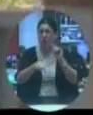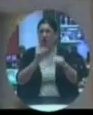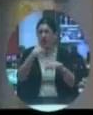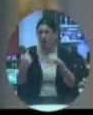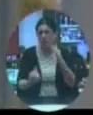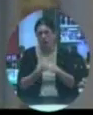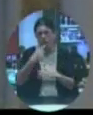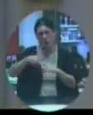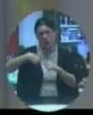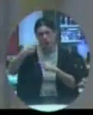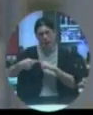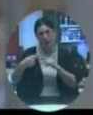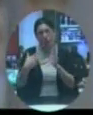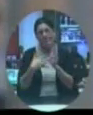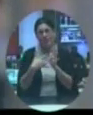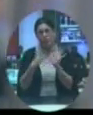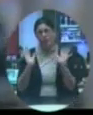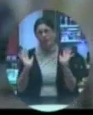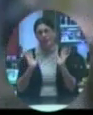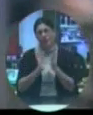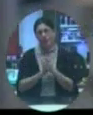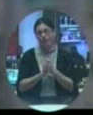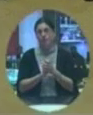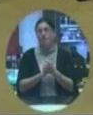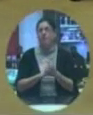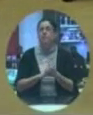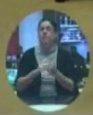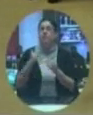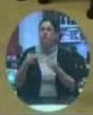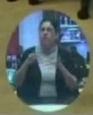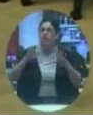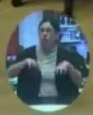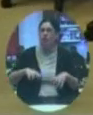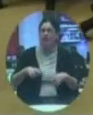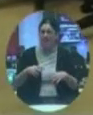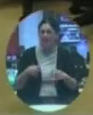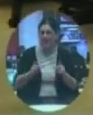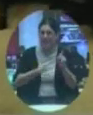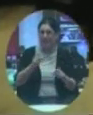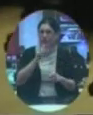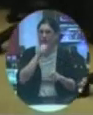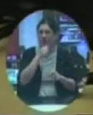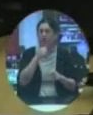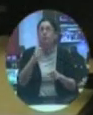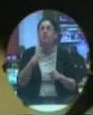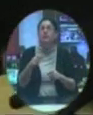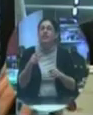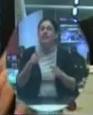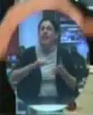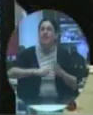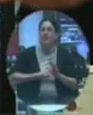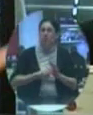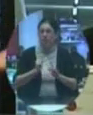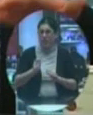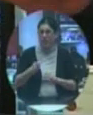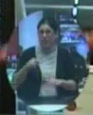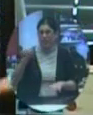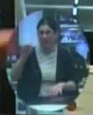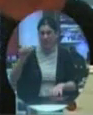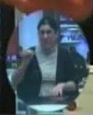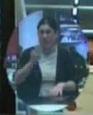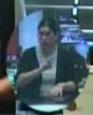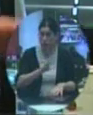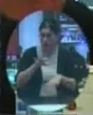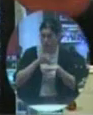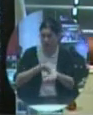בשנה לביקורת. בשדולה לאזרחים ותיקים שהתכנסה היום, הדגיש חבר הכנסת איציק שמולי, שמלווה את הנושא מספר שנים, כי